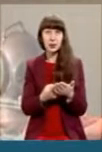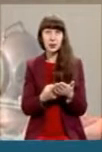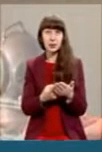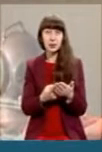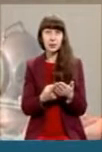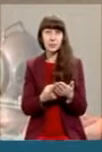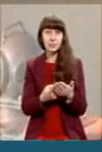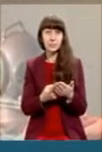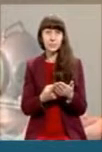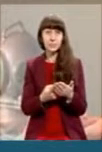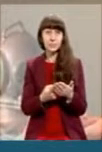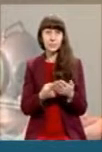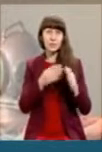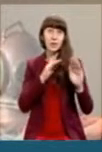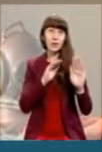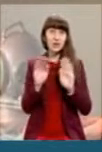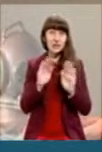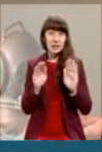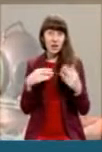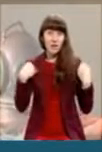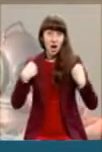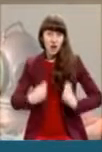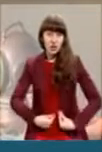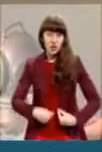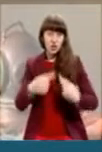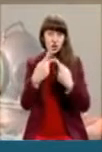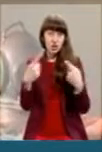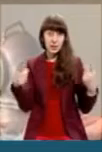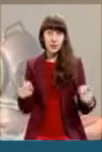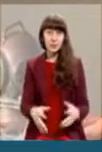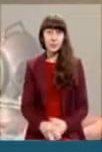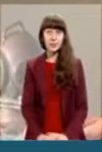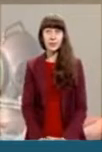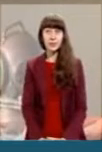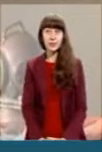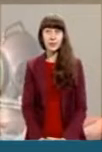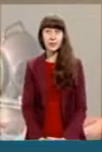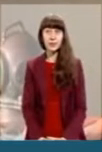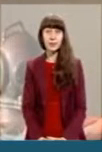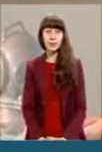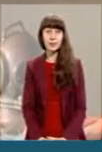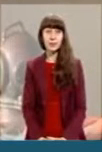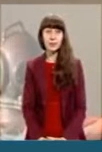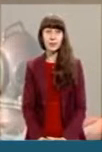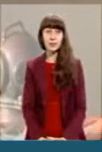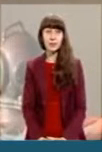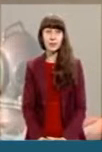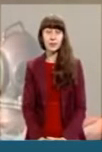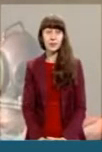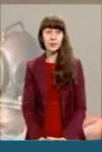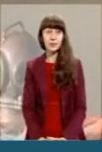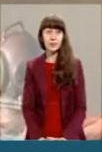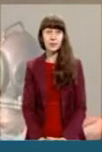продемонстрирована выставка водолазно-спасательного снаряжения современного типа и старого